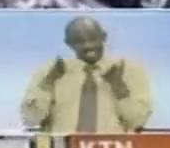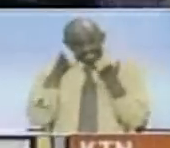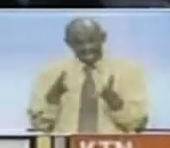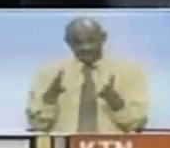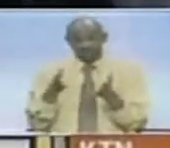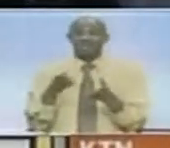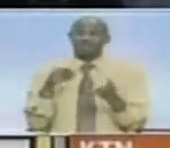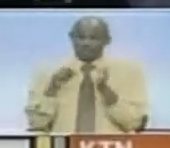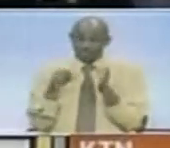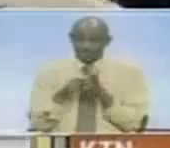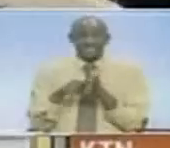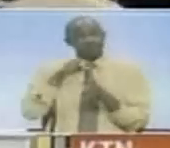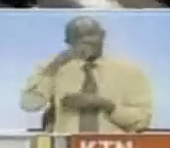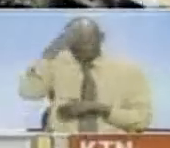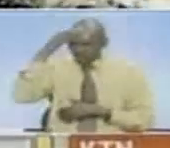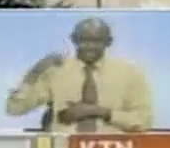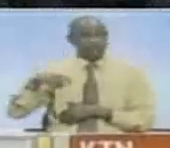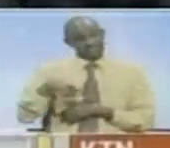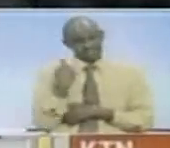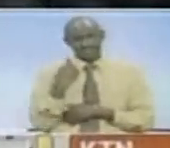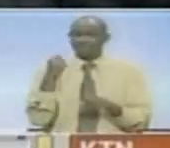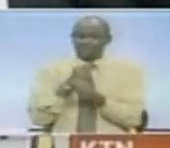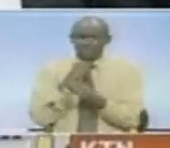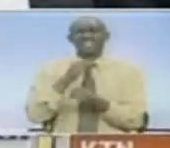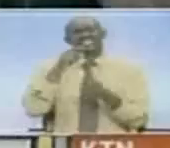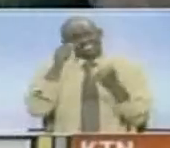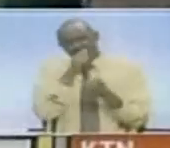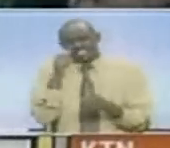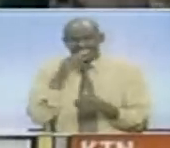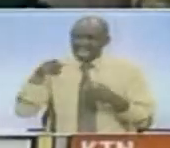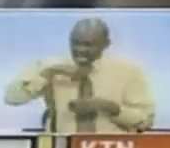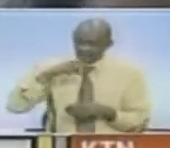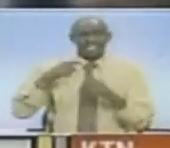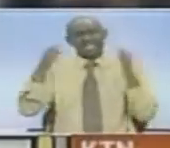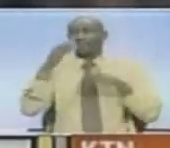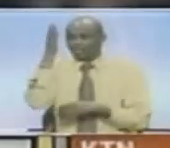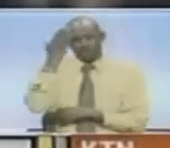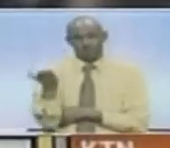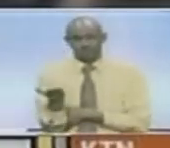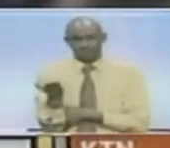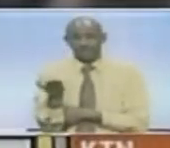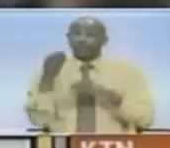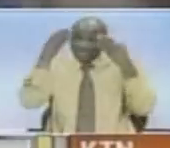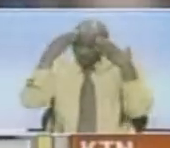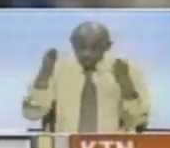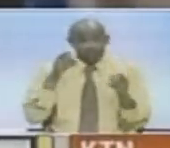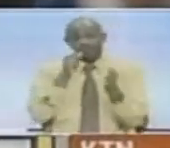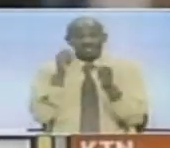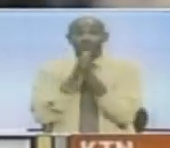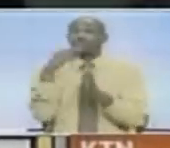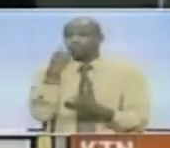threat. Tumejisahau kiasi cha hata kuonyesha siri zetu za ndani kwa maadui zetu. Hatujui tunapigana na